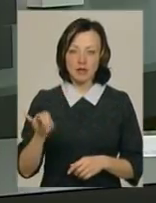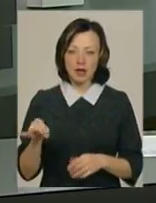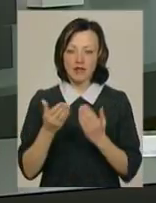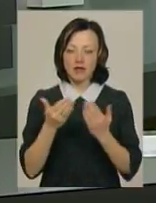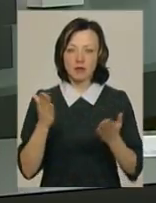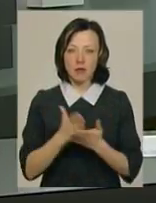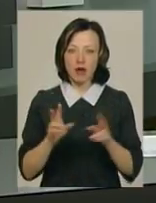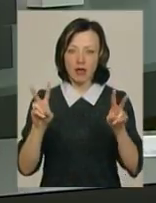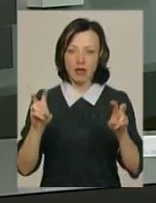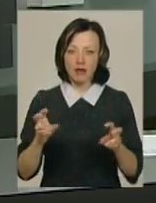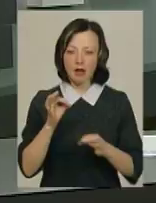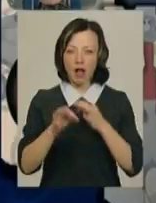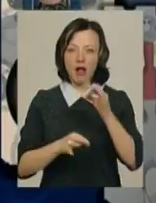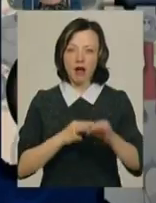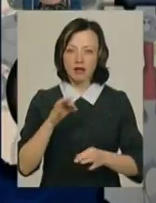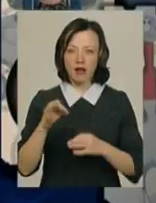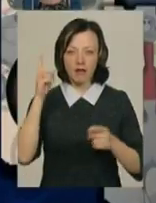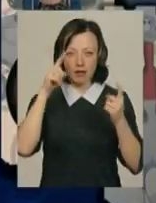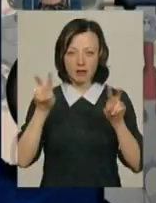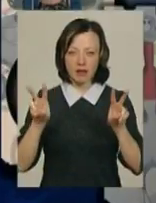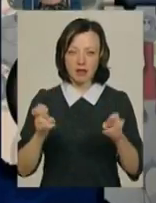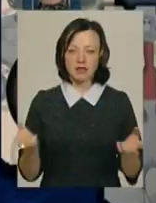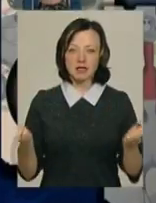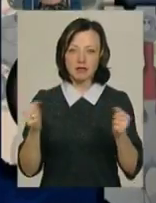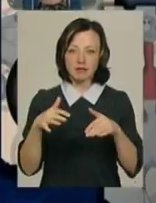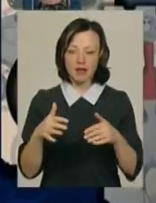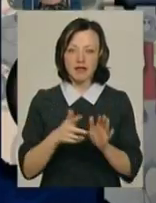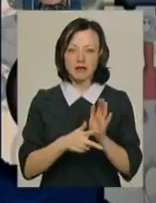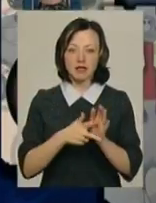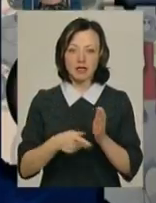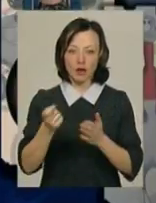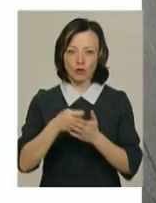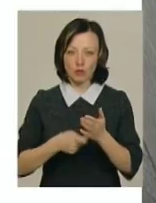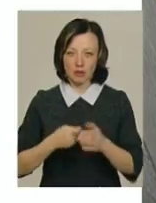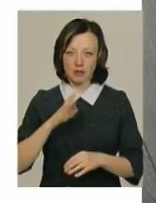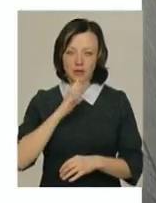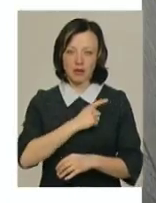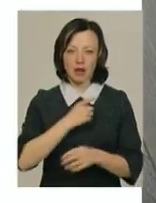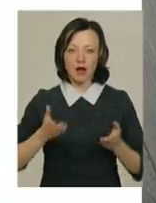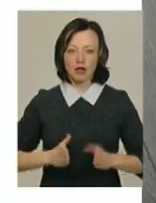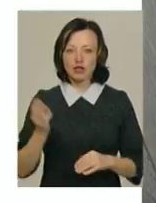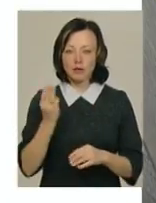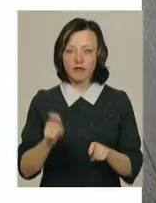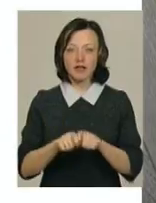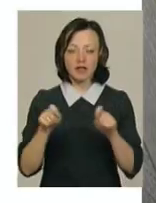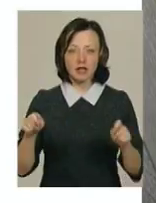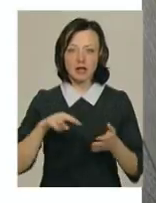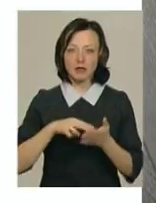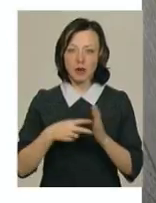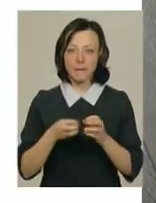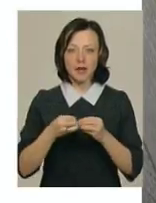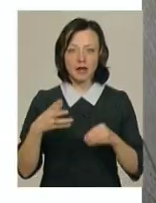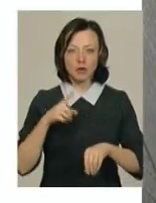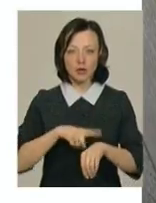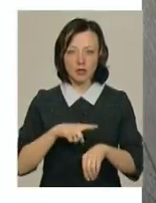яка має назву «Галактика фантазій», зібрано понад 80 робіт мисткині. До слова, вона родом із Шепетівки, відкриття заплановане на